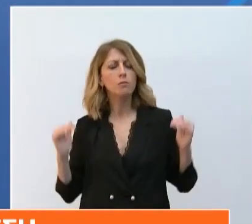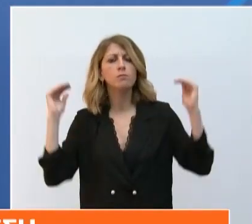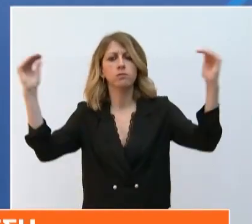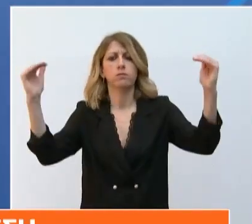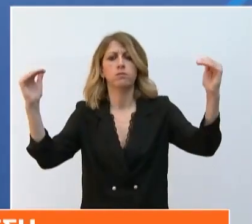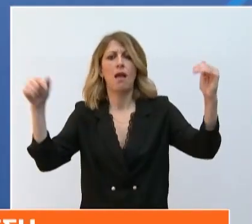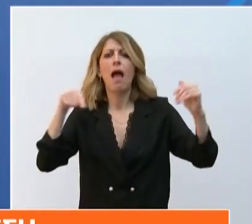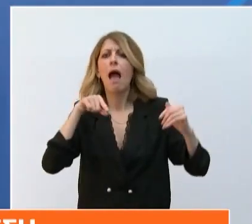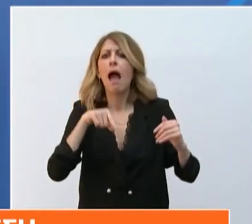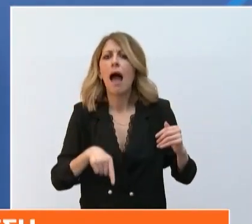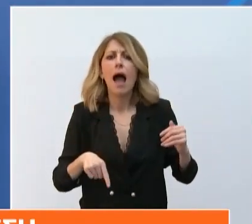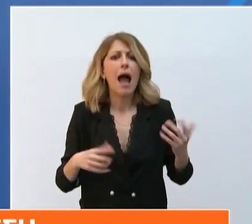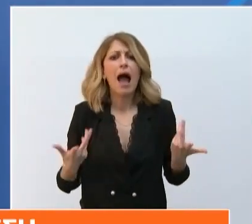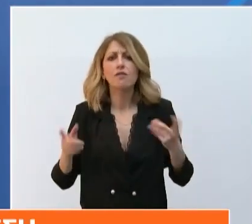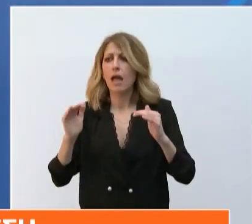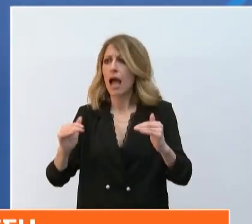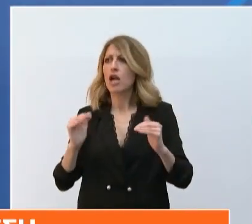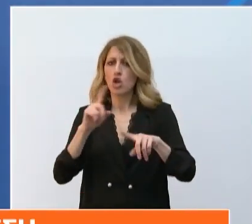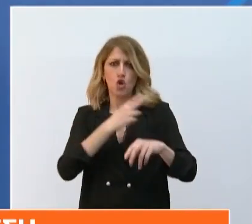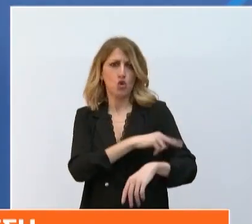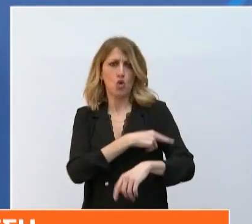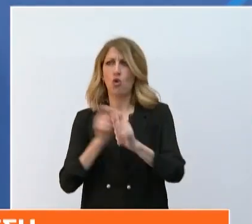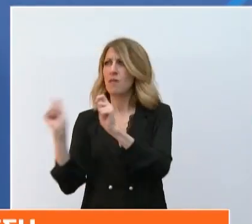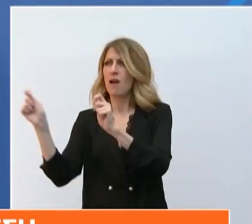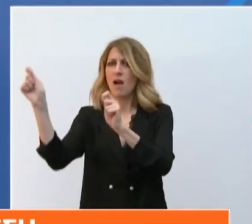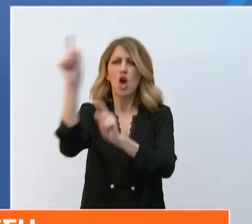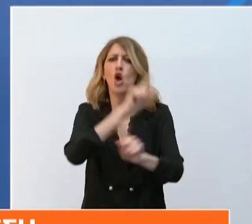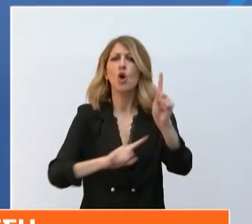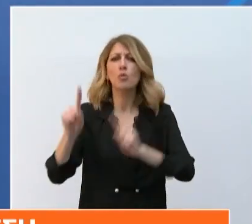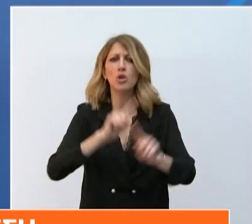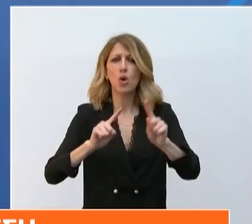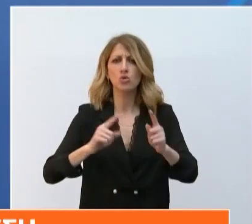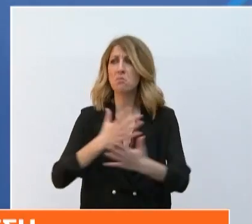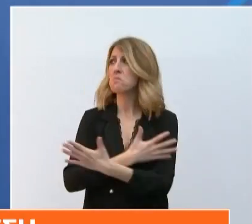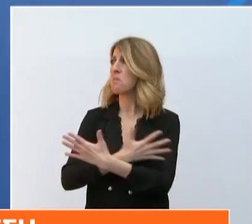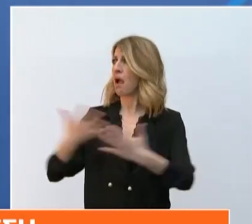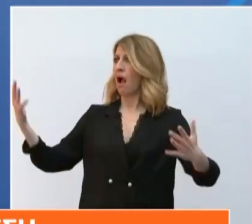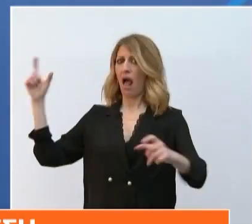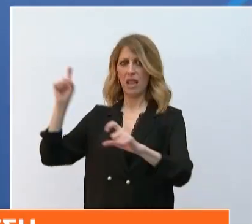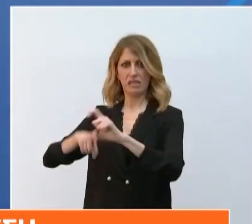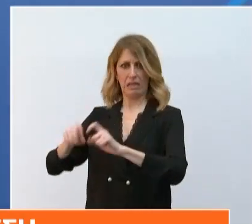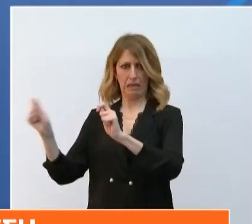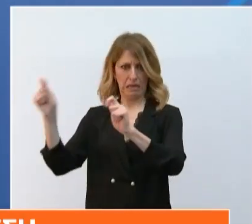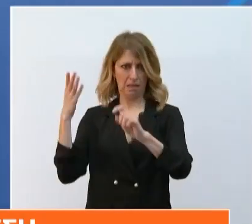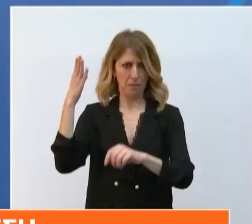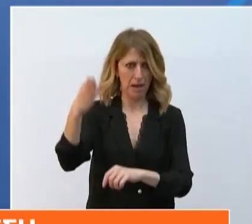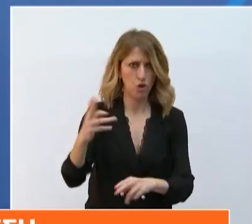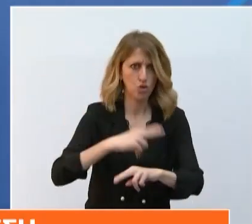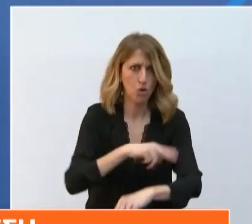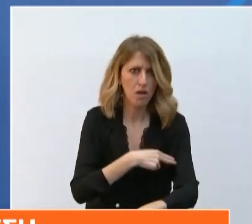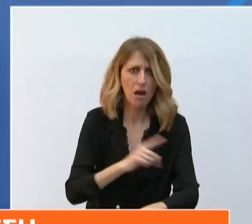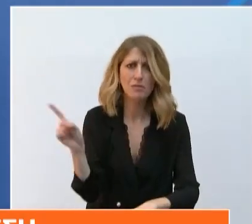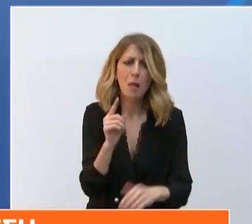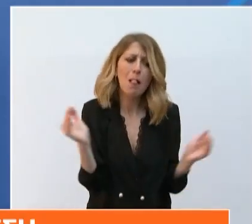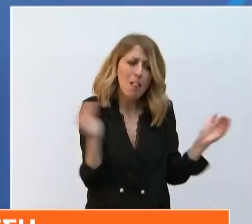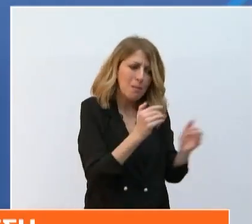πιο μικρές και μεσαίες επιχειρήσεις που ασχολούνται με αυτό το αντικείμενο? Προσθέστε λοιπόν σε αυτούς τους σημαντικούς